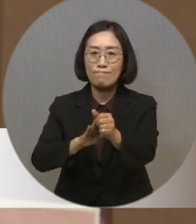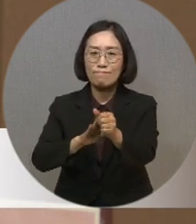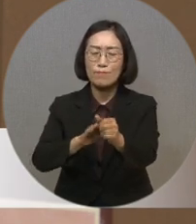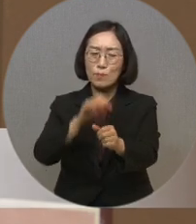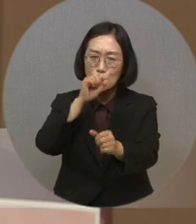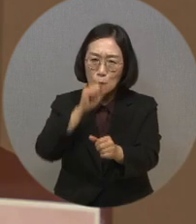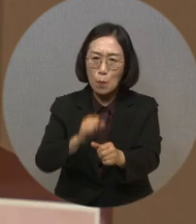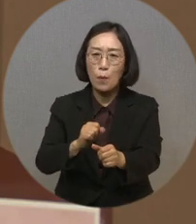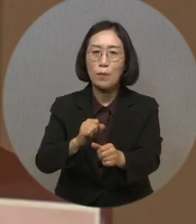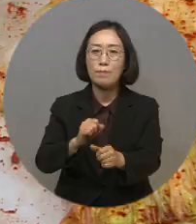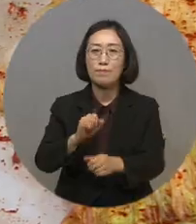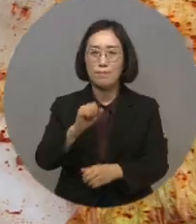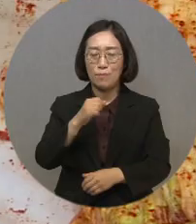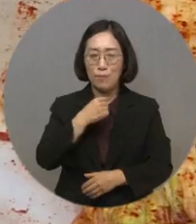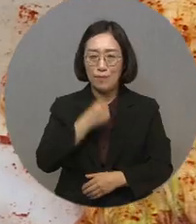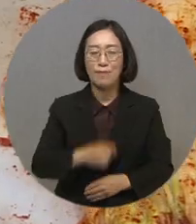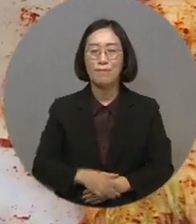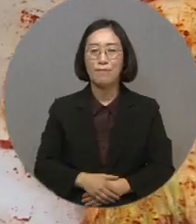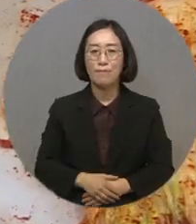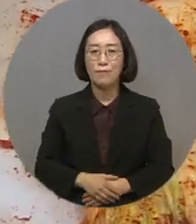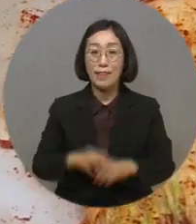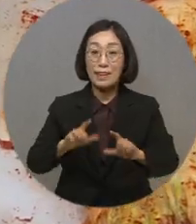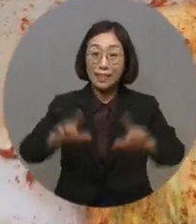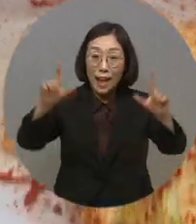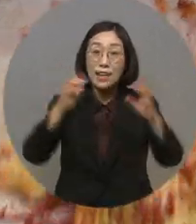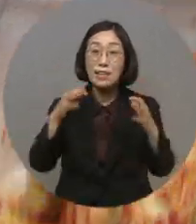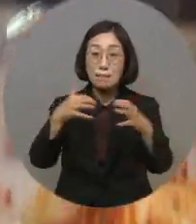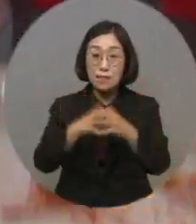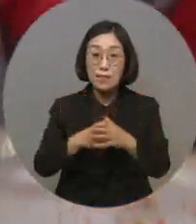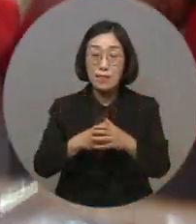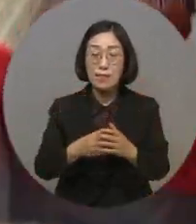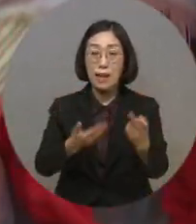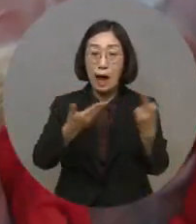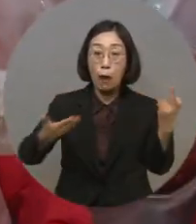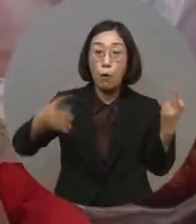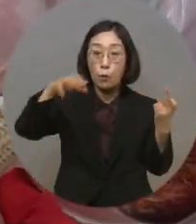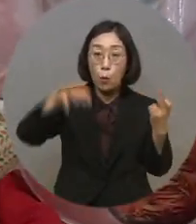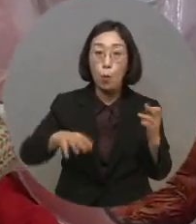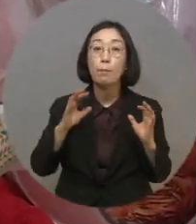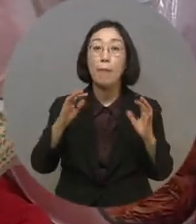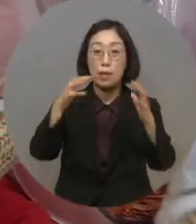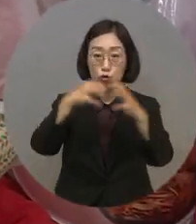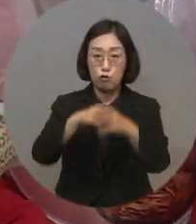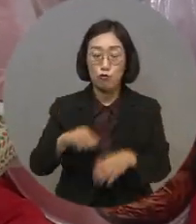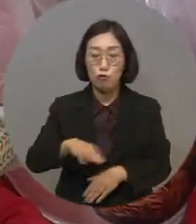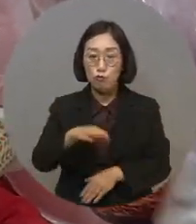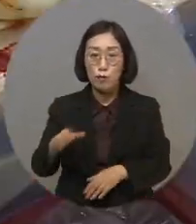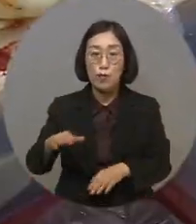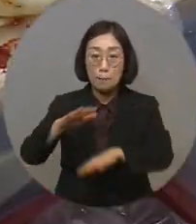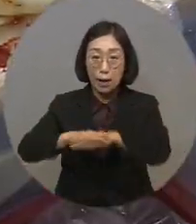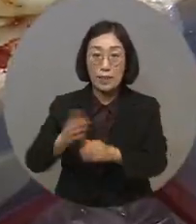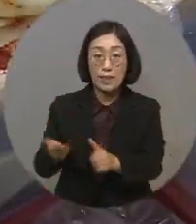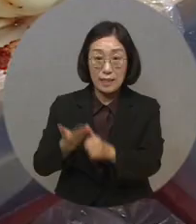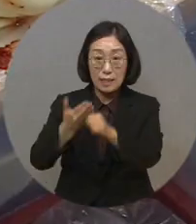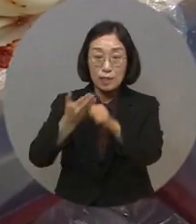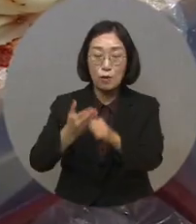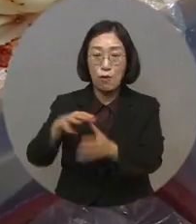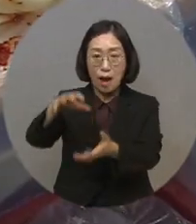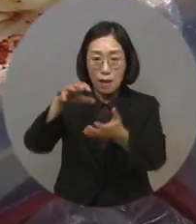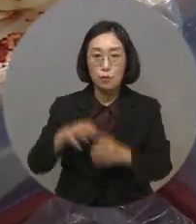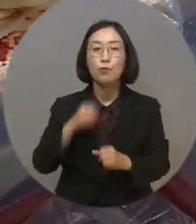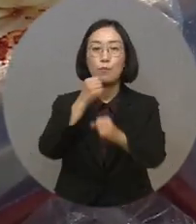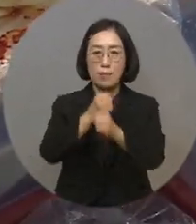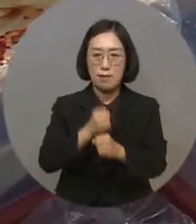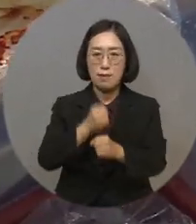계기가 되었으면 하는. 이날 김치는 강원도 태백 고랭지 배추와 우리 농산물로 만든 양념을